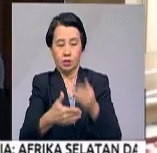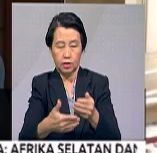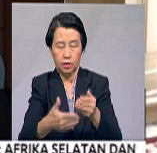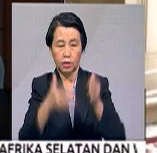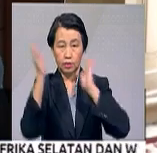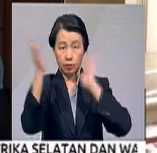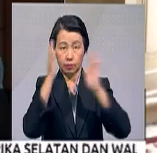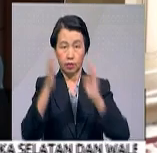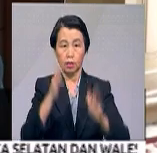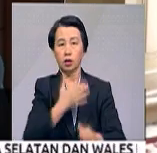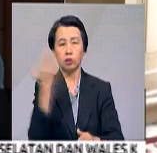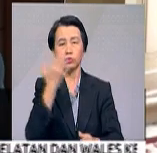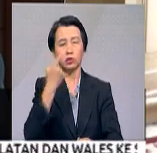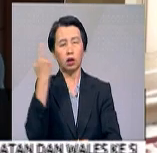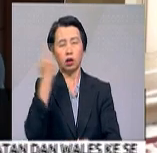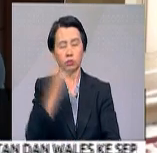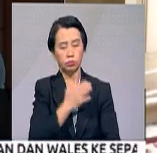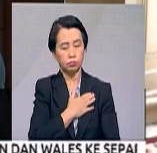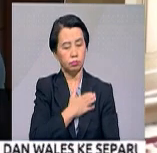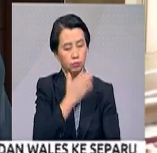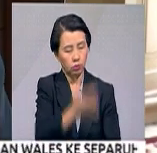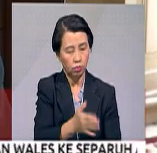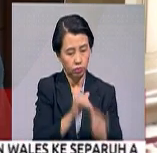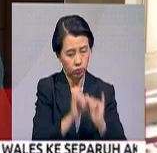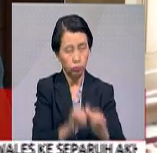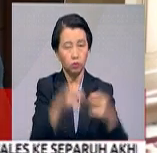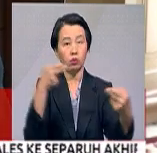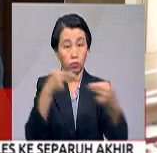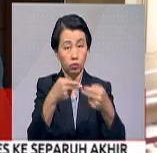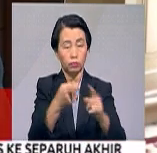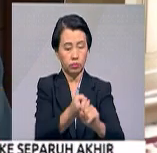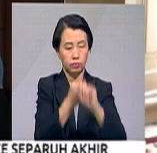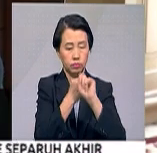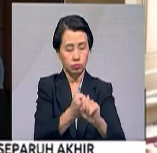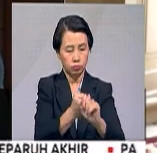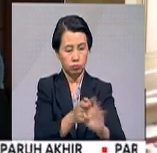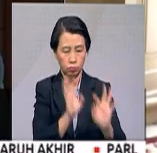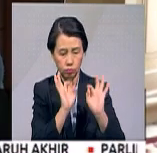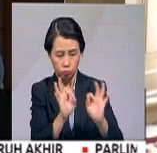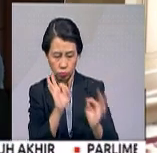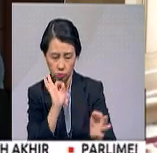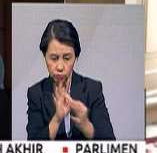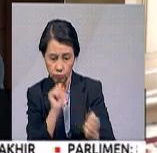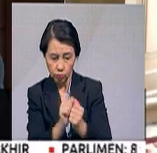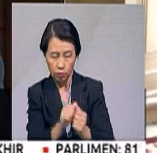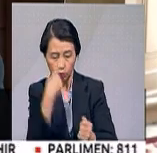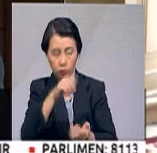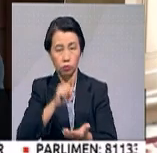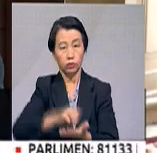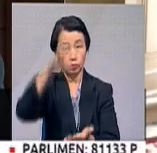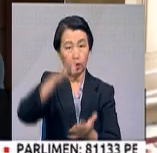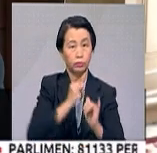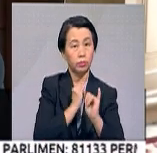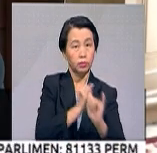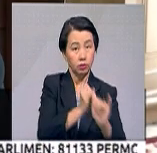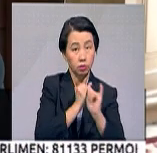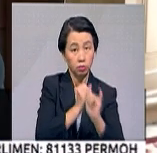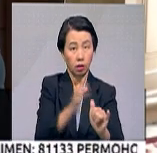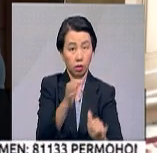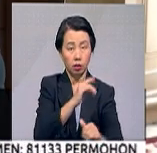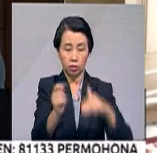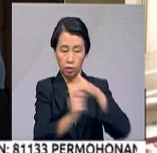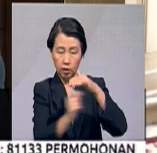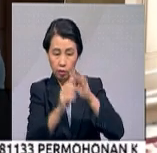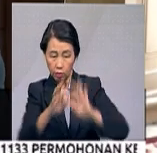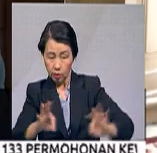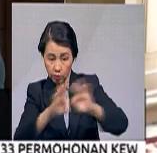Malaysia sentiasa komited untuk terus menjalin hubungan yang mapan dan strategik demi kemakmuran bersama, dan teras utama